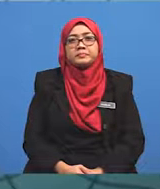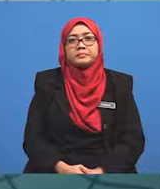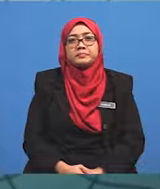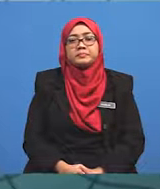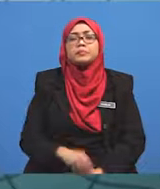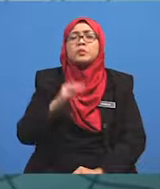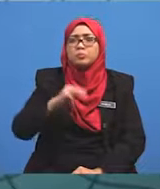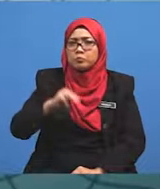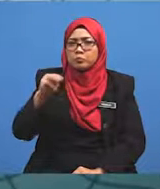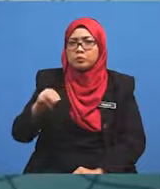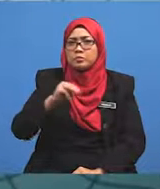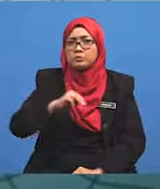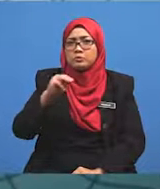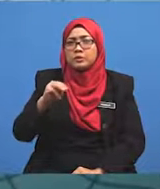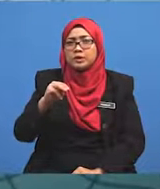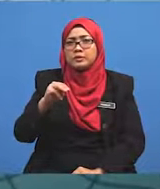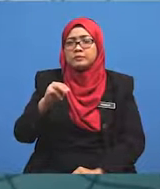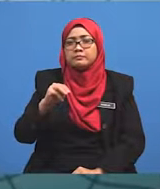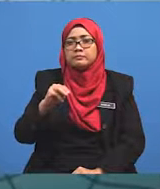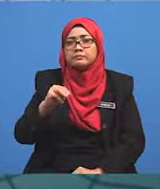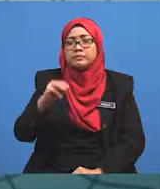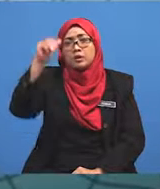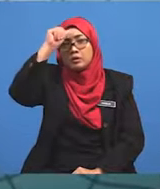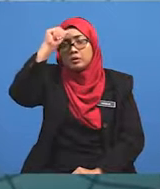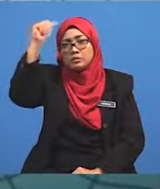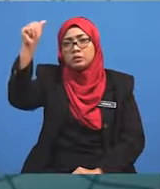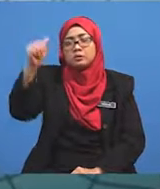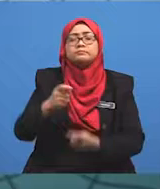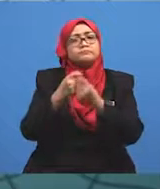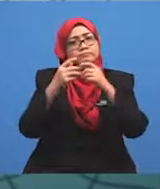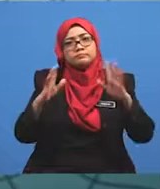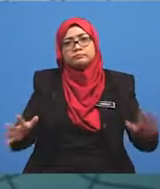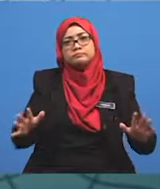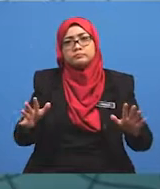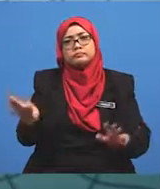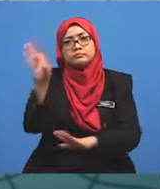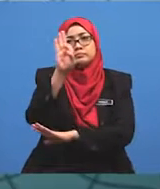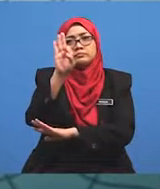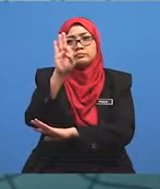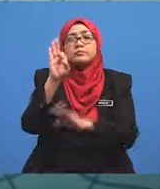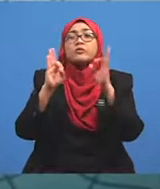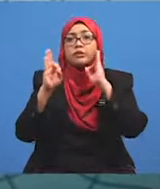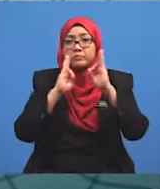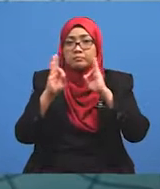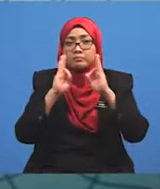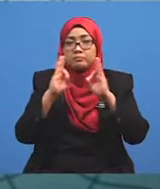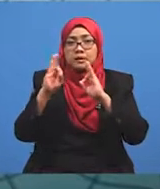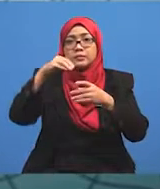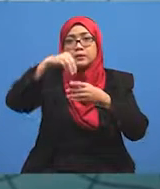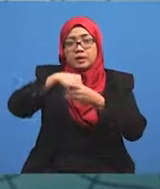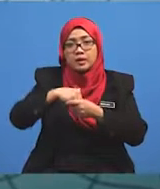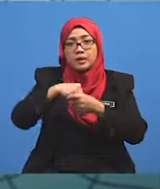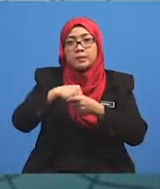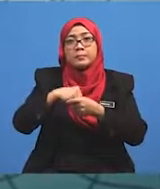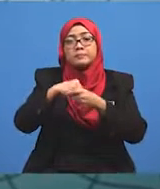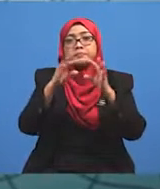Murid-murid yang dimati Allah Subhanahu Taala, Allah Subhanahu Taala telah berfirman dalam surah An-Nur ayat